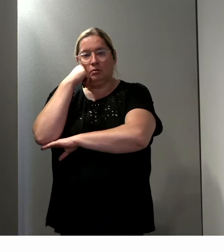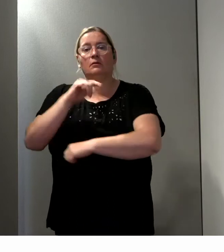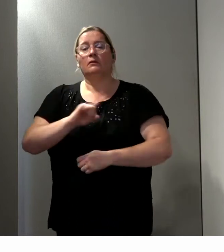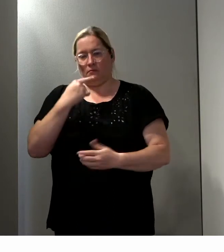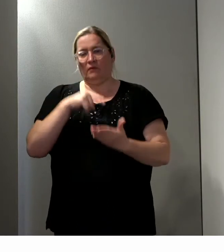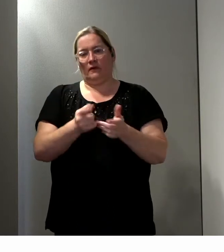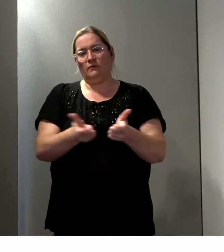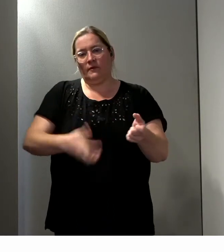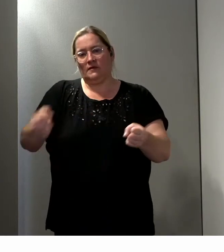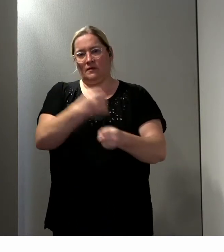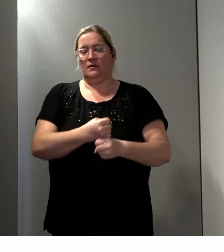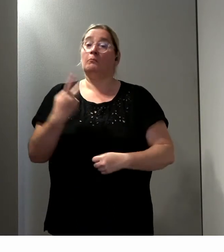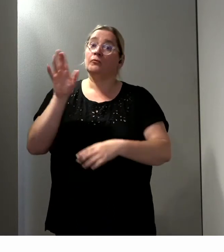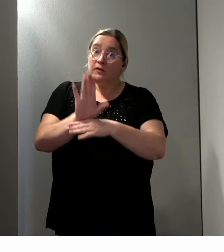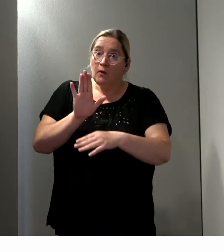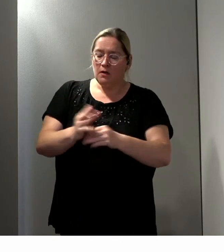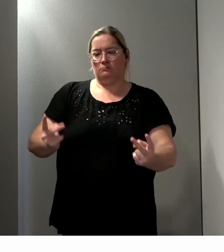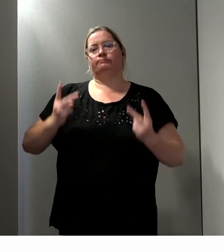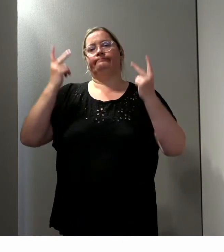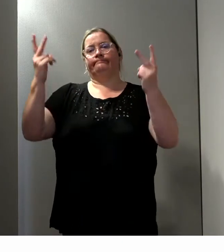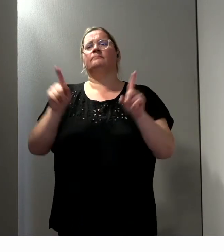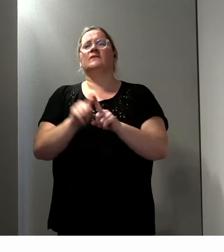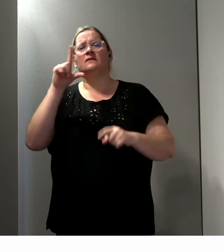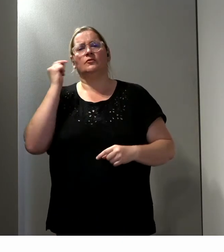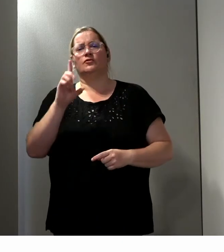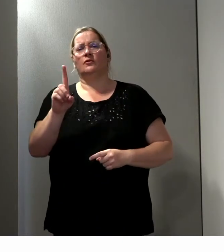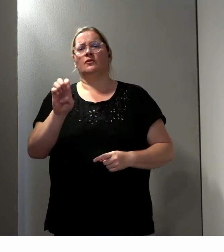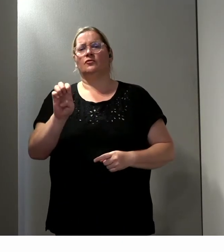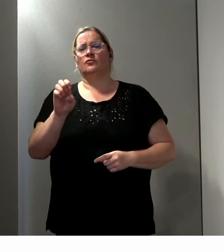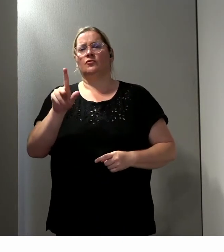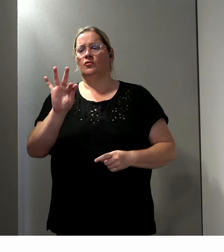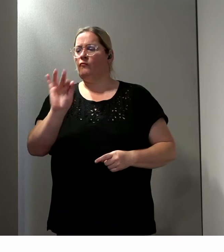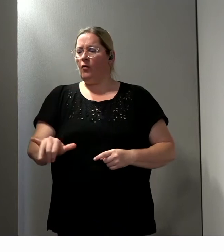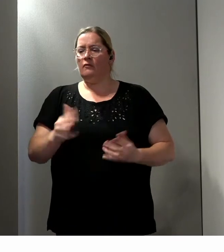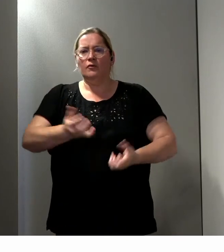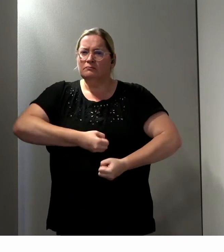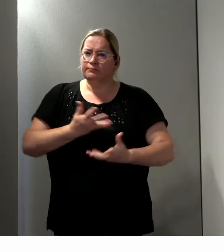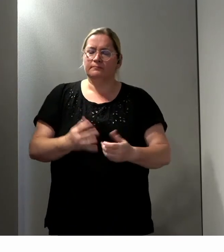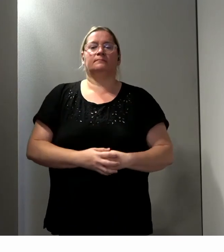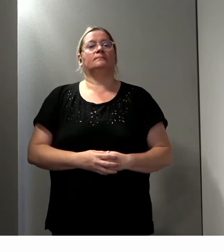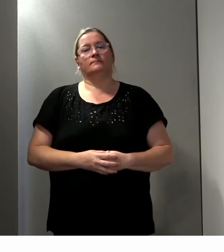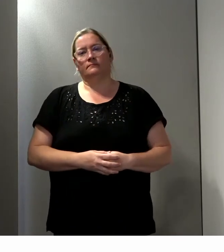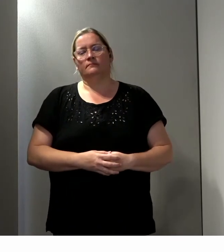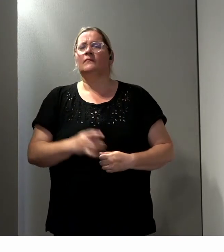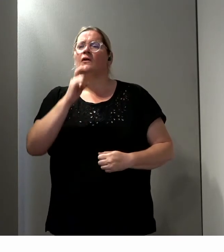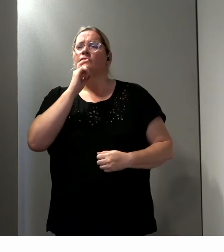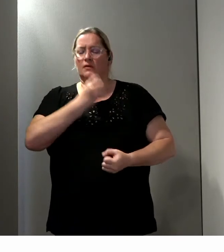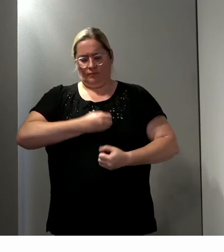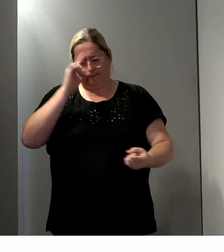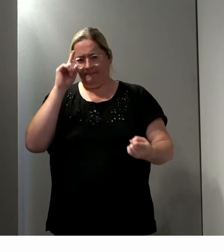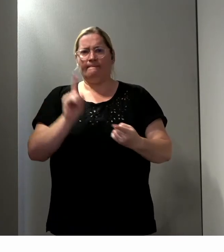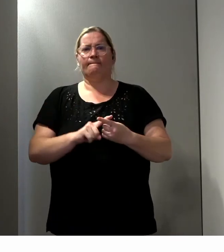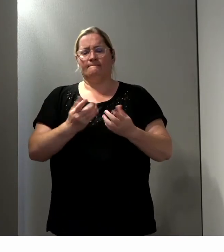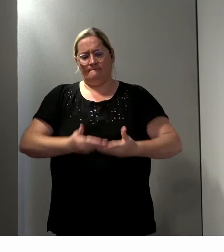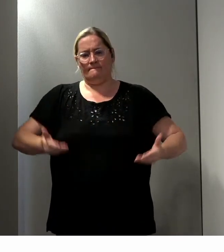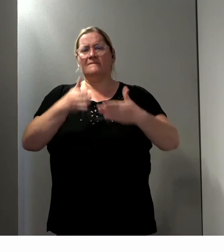Donc, il est précieux ce témoignage d'y être allé. Je crois que Monsieur Defoy voulait ajouter un élément. Si vous parliez des freins, il y a quelques